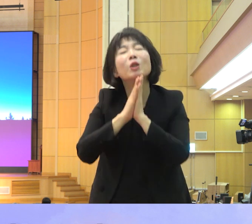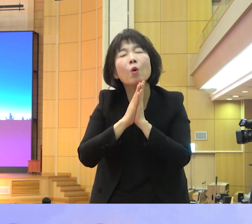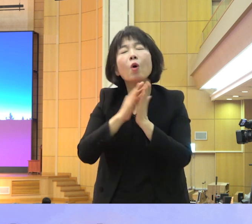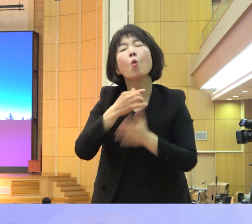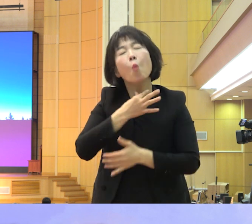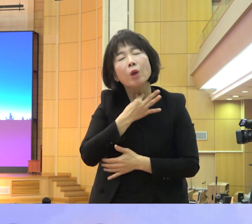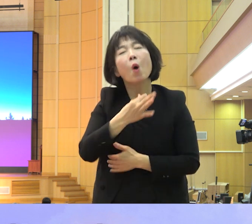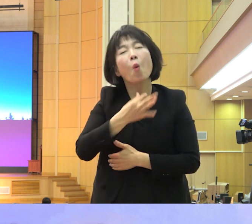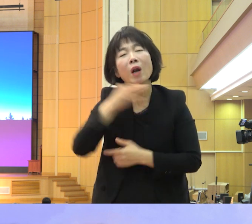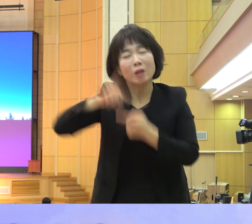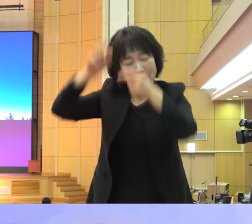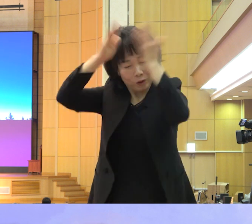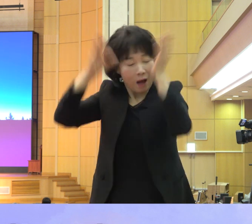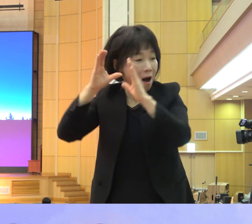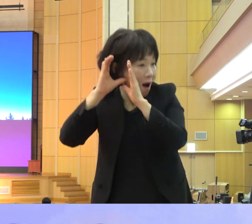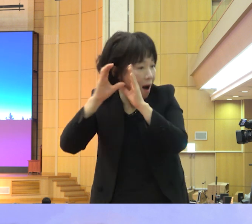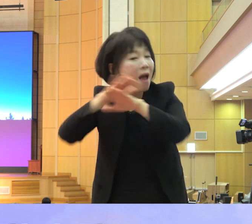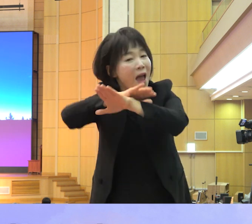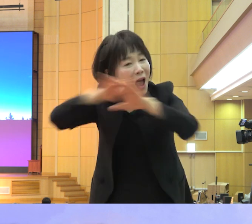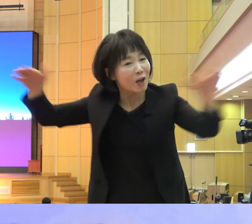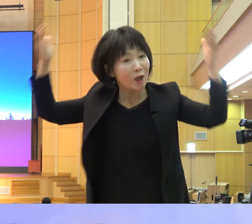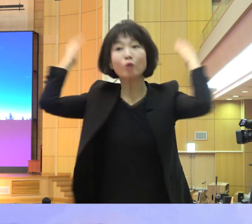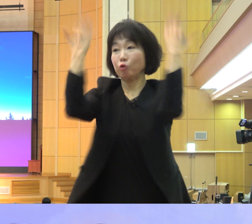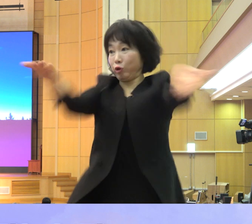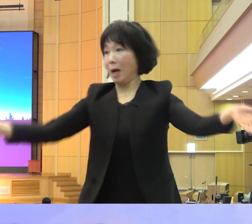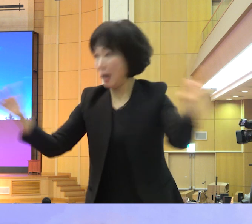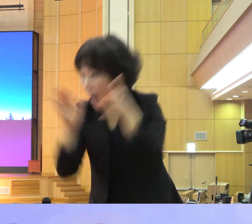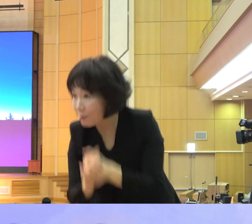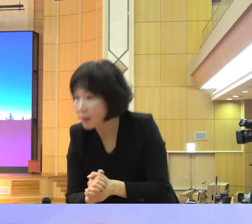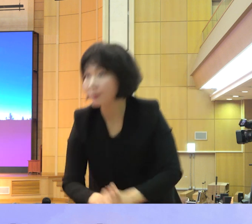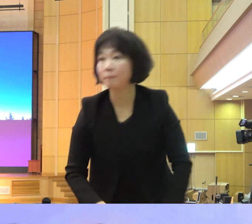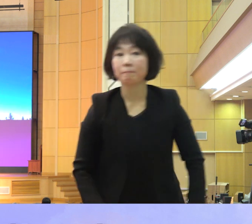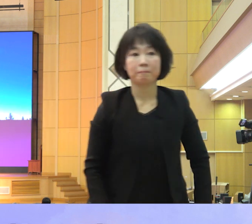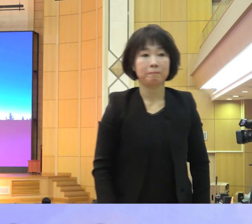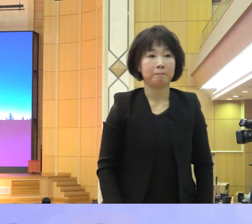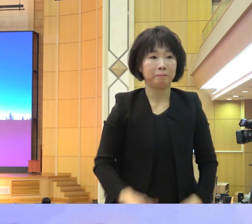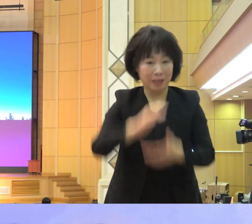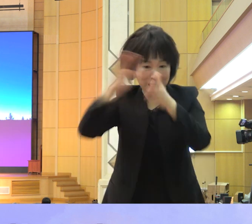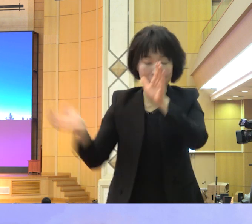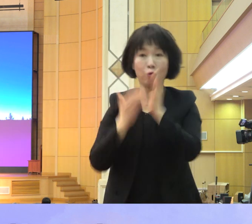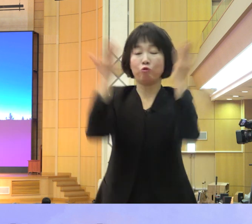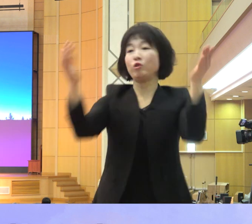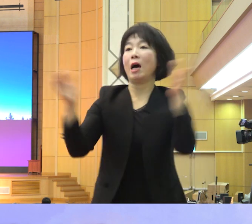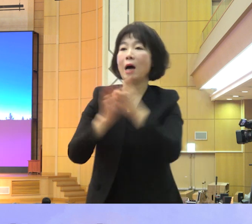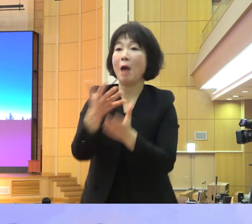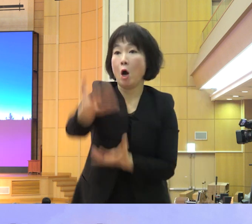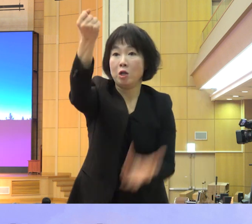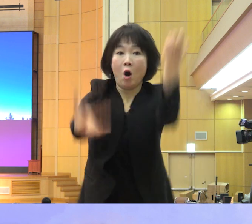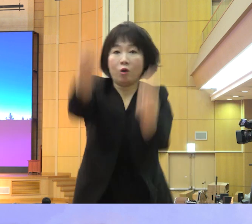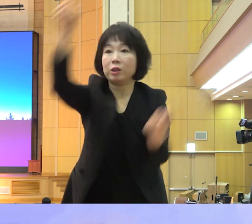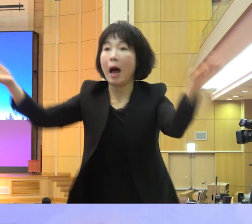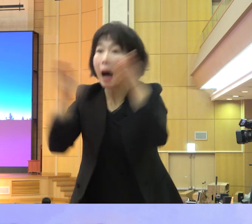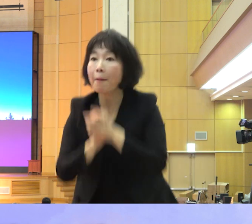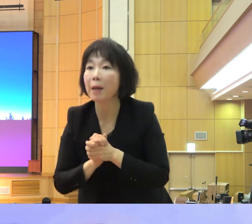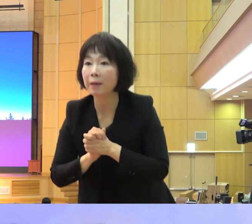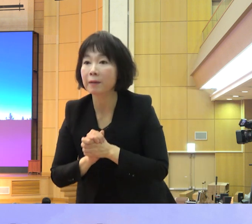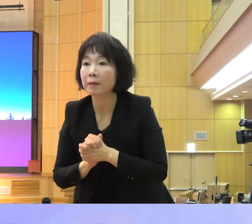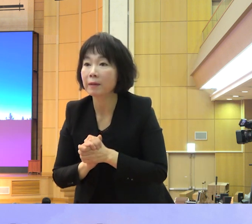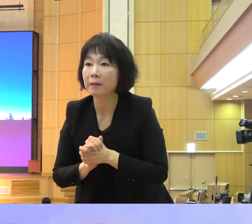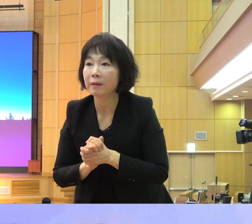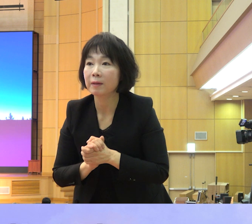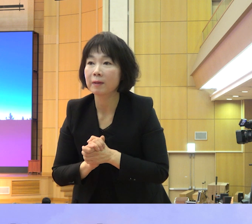것이나 무엇을 구하든지 주님이 주시리라, 이루시리라, 얻으리라.